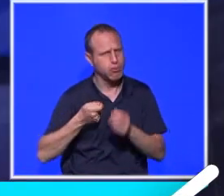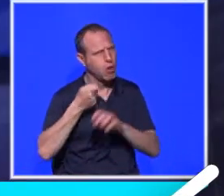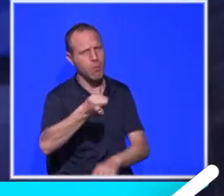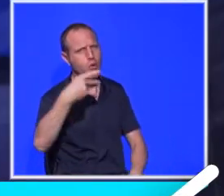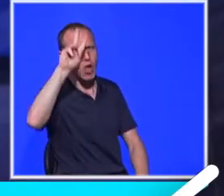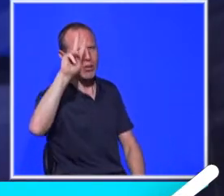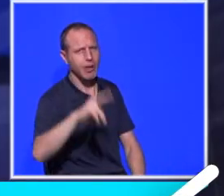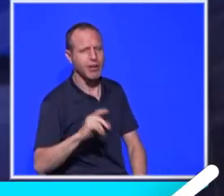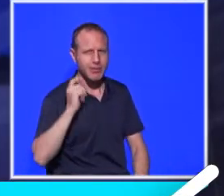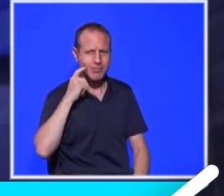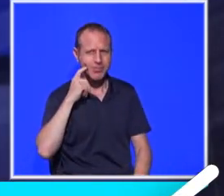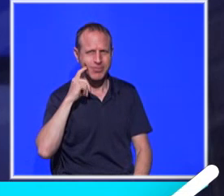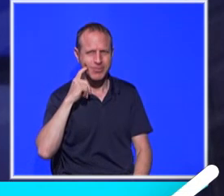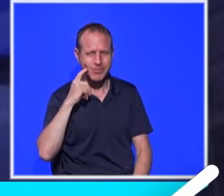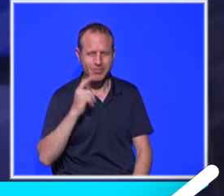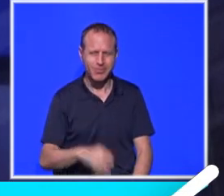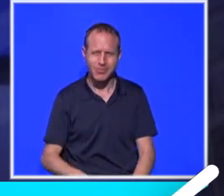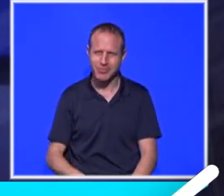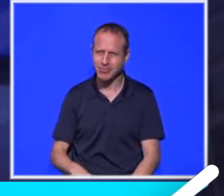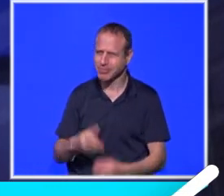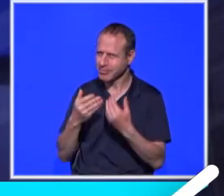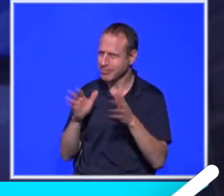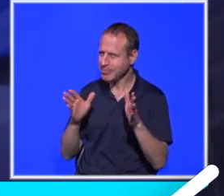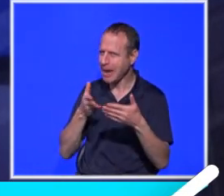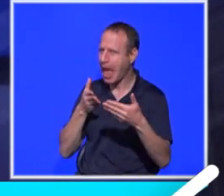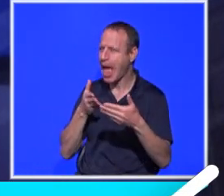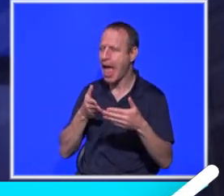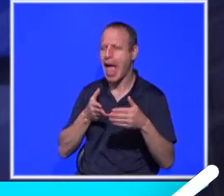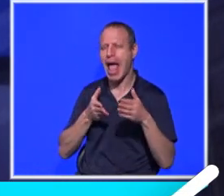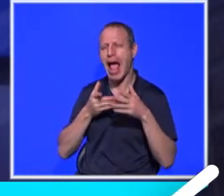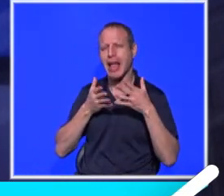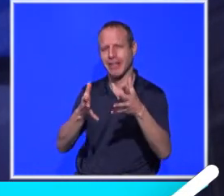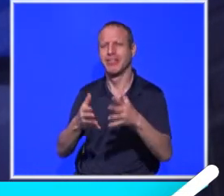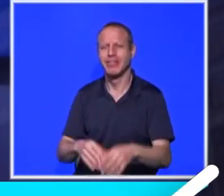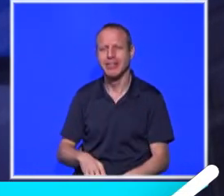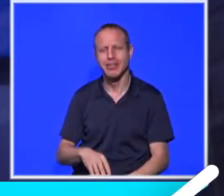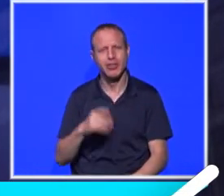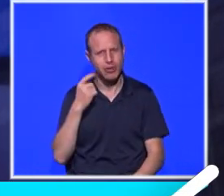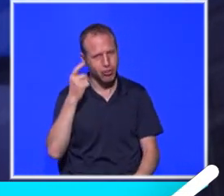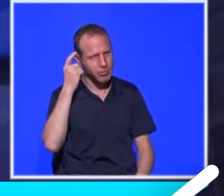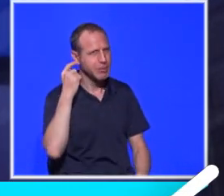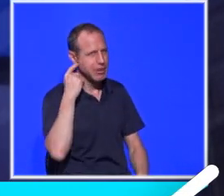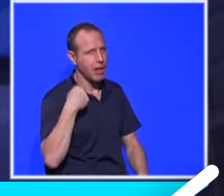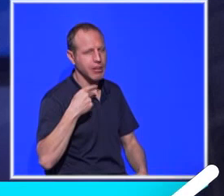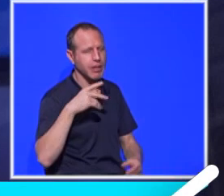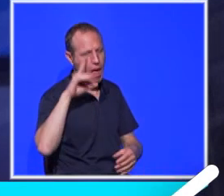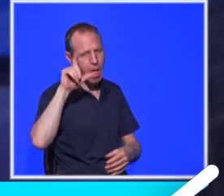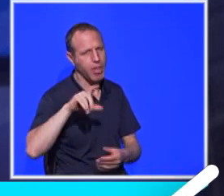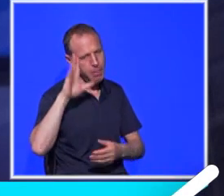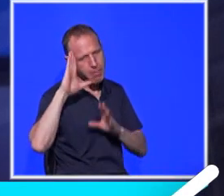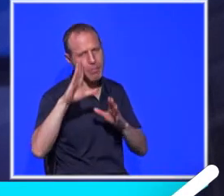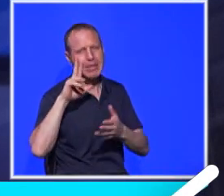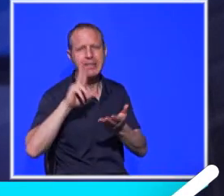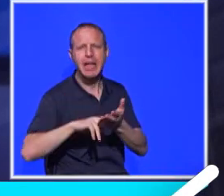יותר. התחלת כבר פתחת חזית. תשמעי, אני אדם שמאמין בצדק חלוקתי. אני